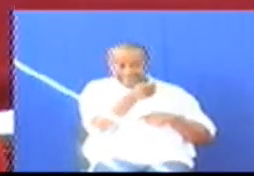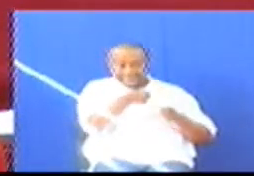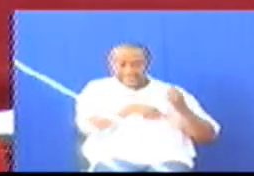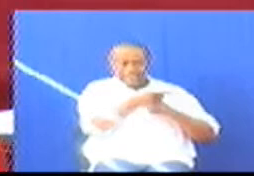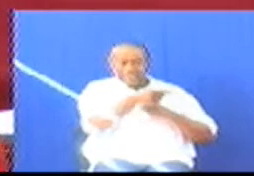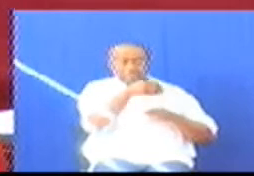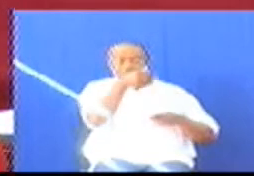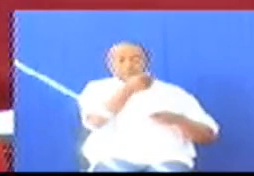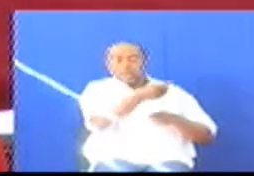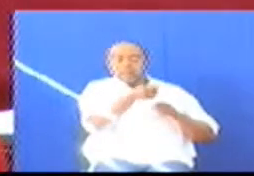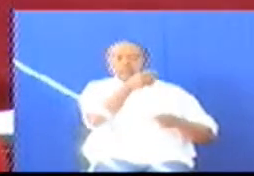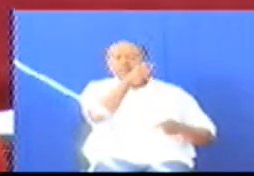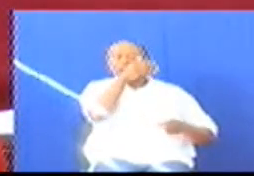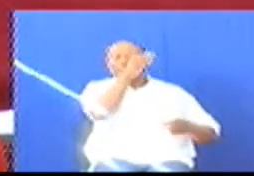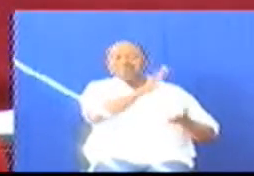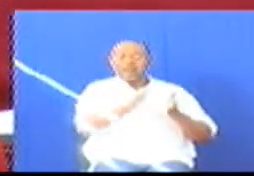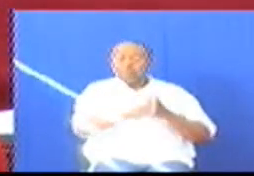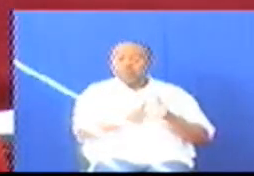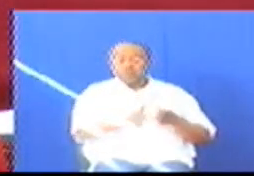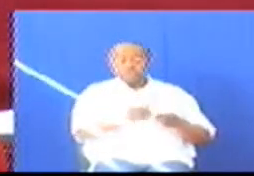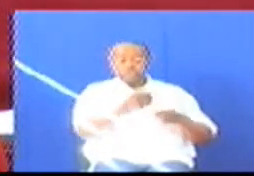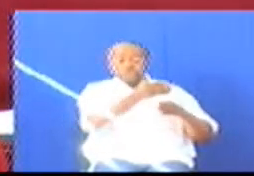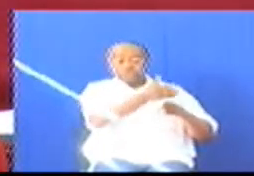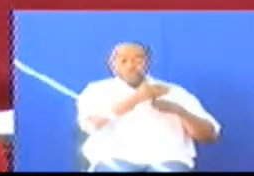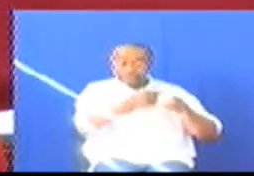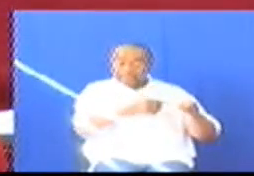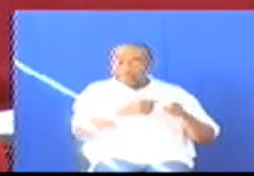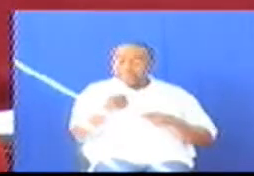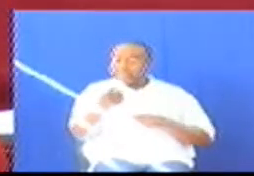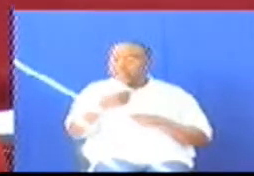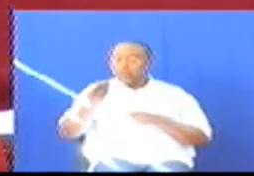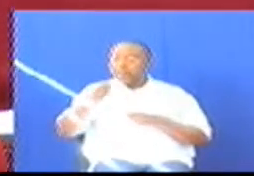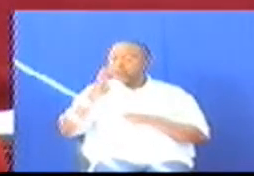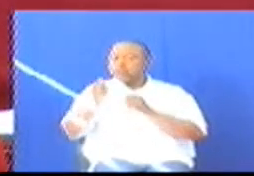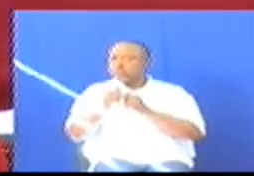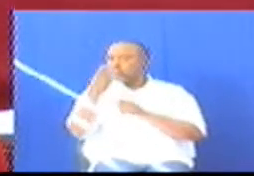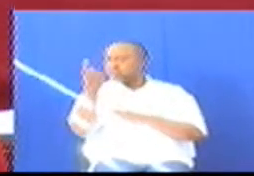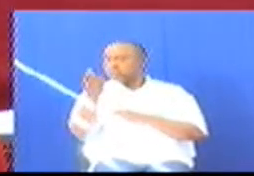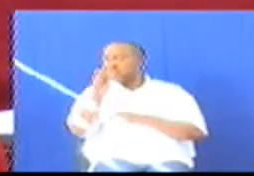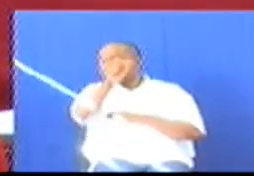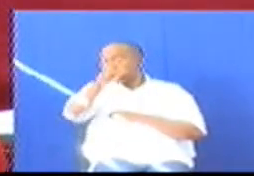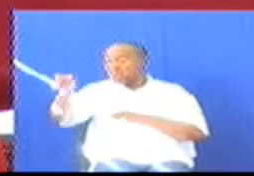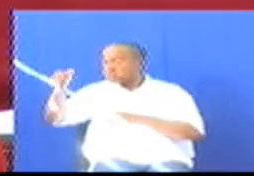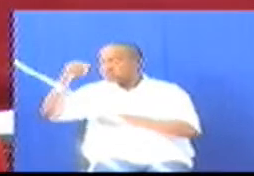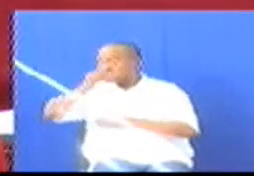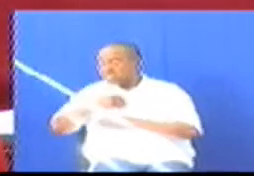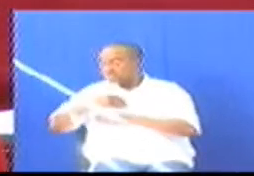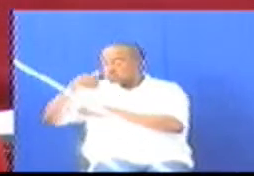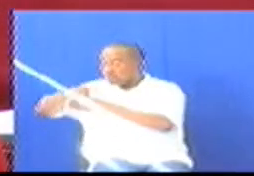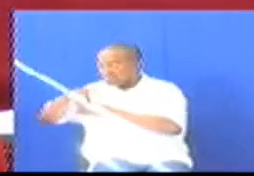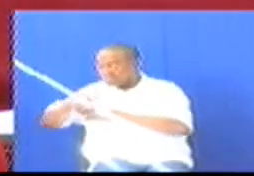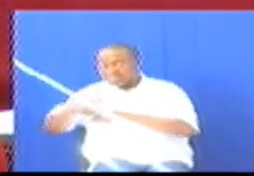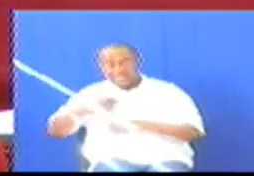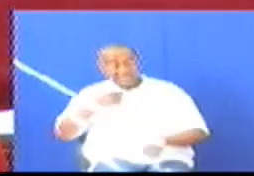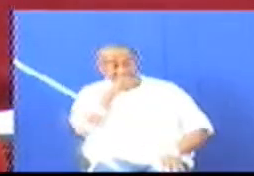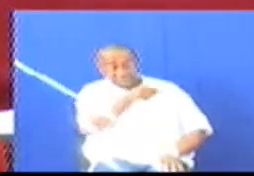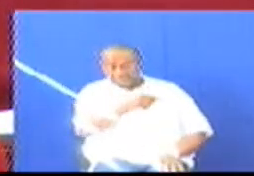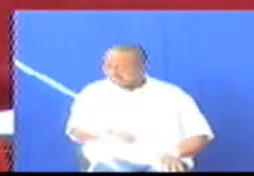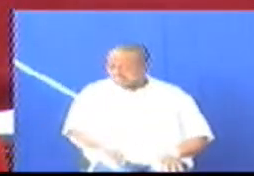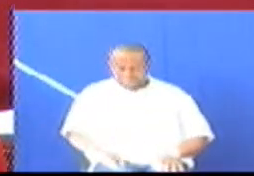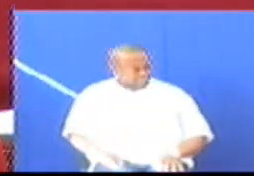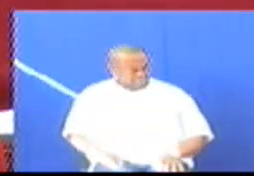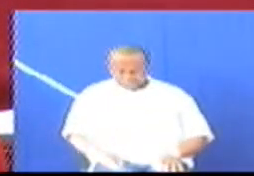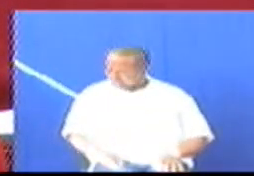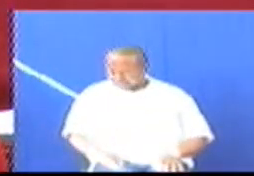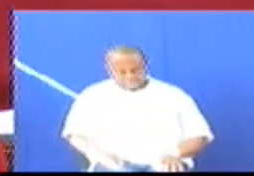wateja. Kwa jambo gani? Bilioni 11 na wateja. Kwa hiyo ni mambo ambayo hata Mheshimiwa Rais